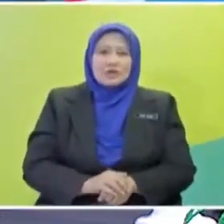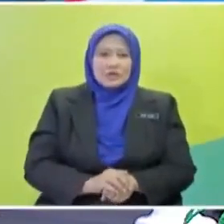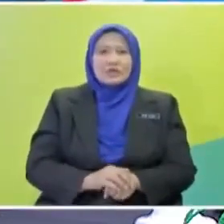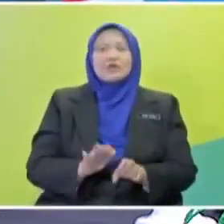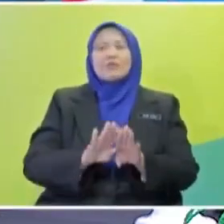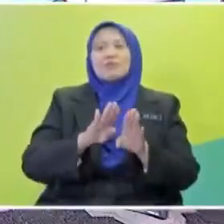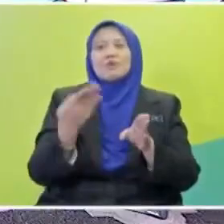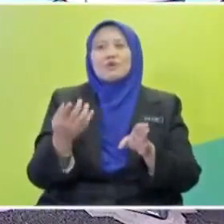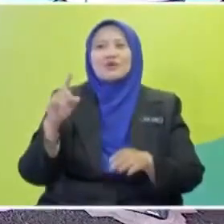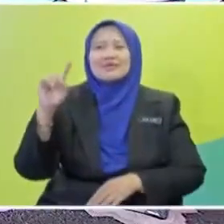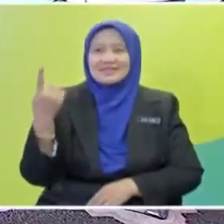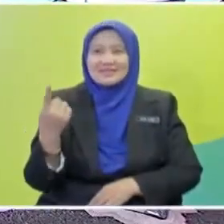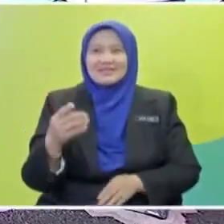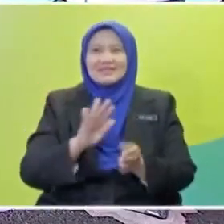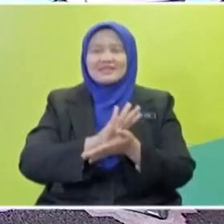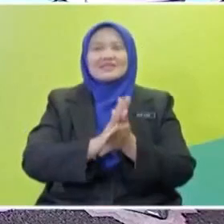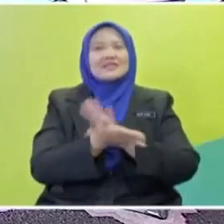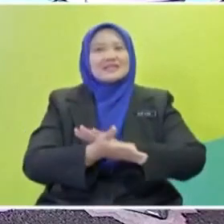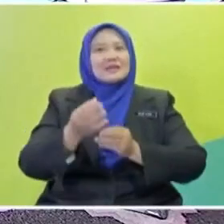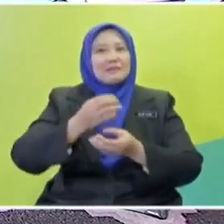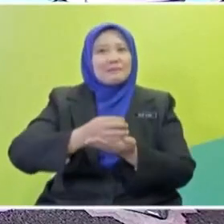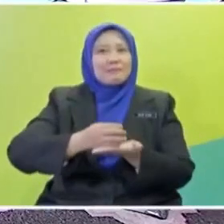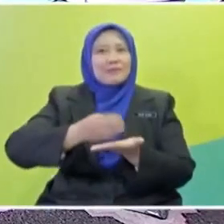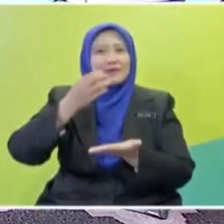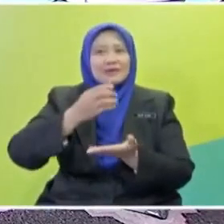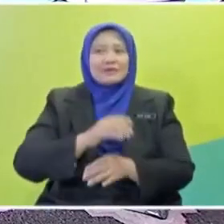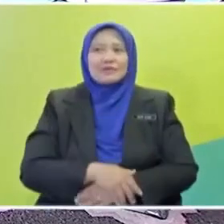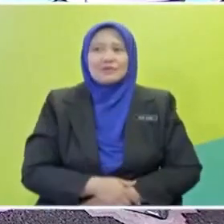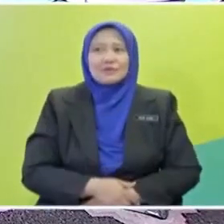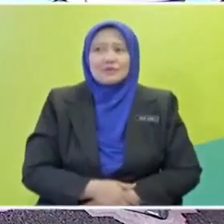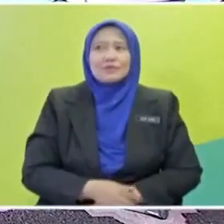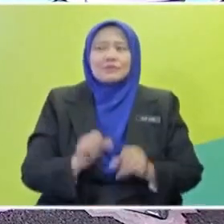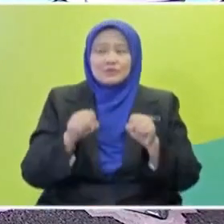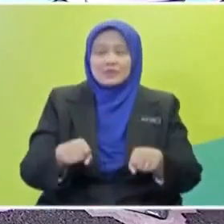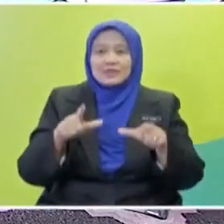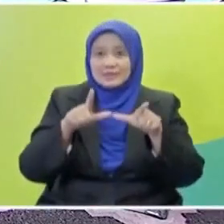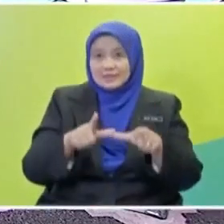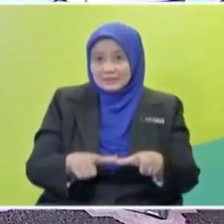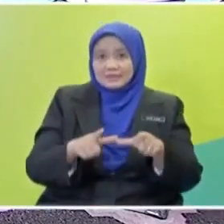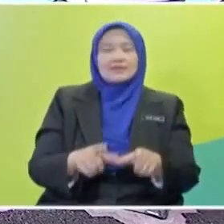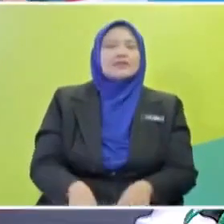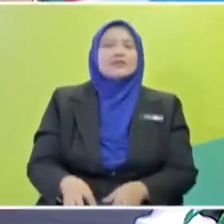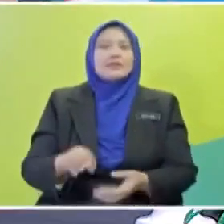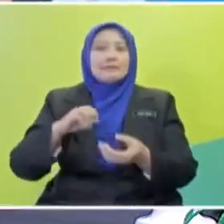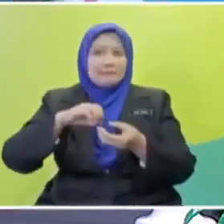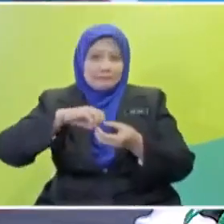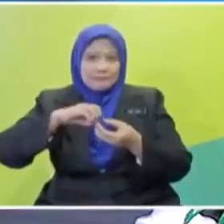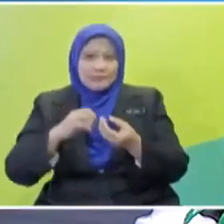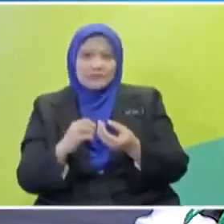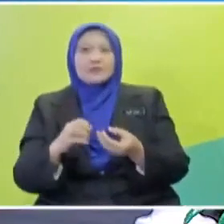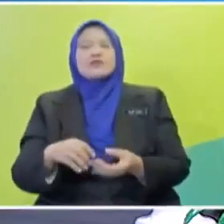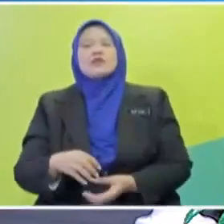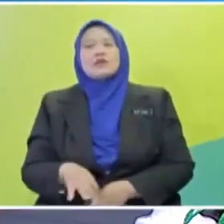bekas. Ini pun teknologi cikgu juga. Maksudnya biji-biji kopi tu pun terus boleh letak boleh dan dalam letak ni air. Cuma dia bergantung pada